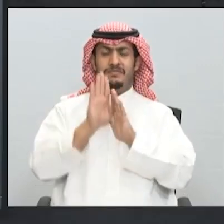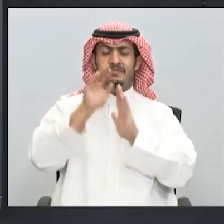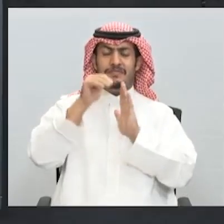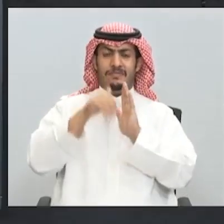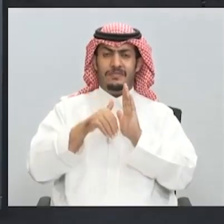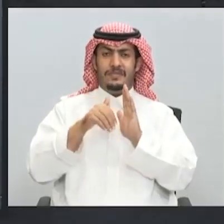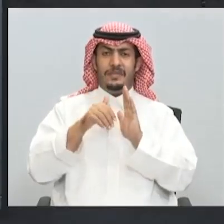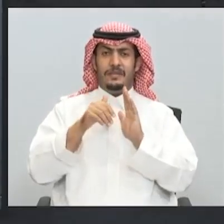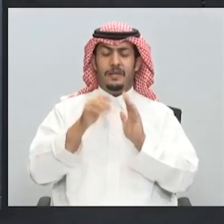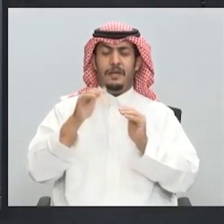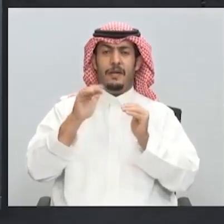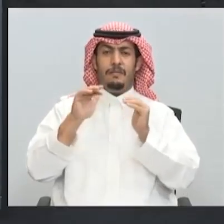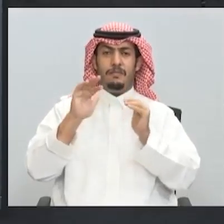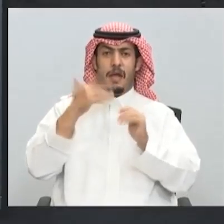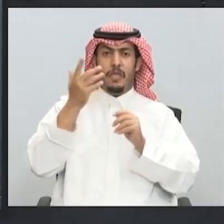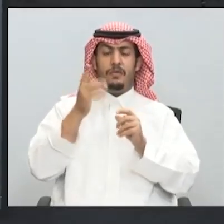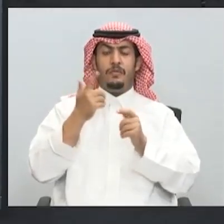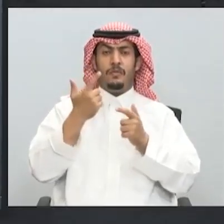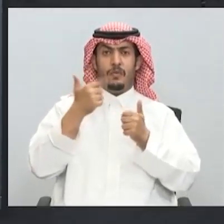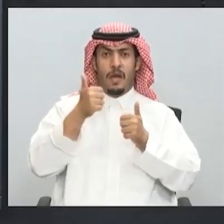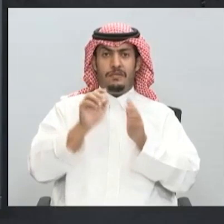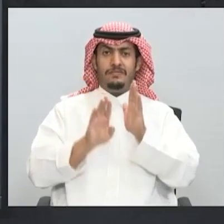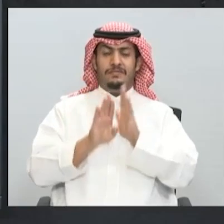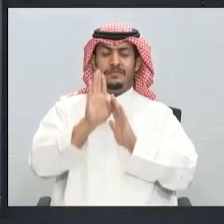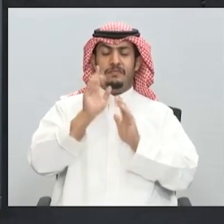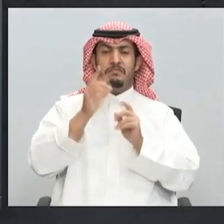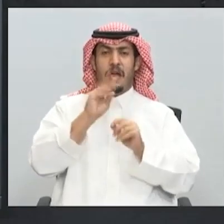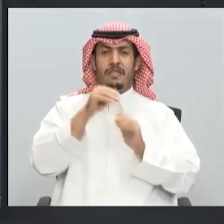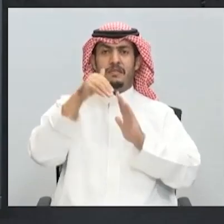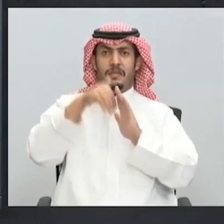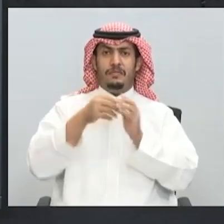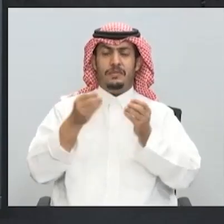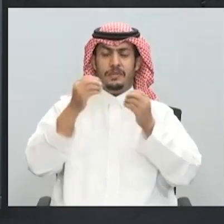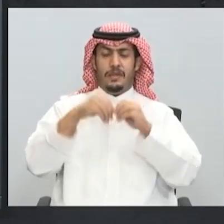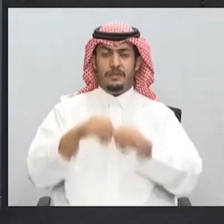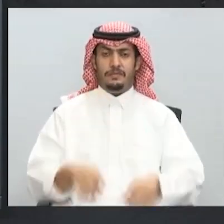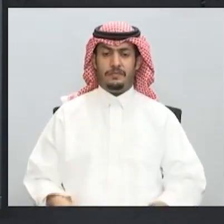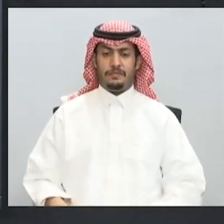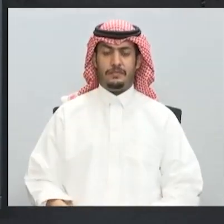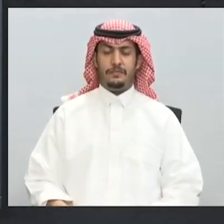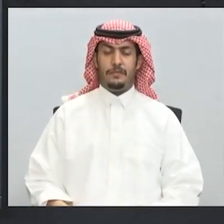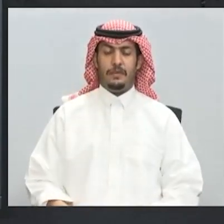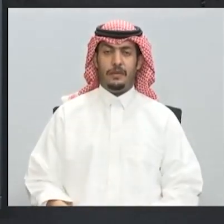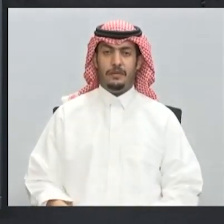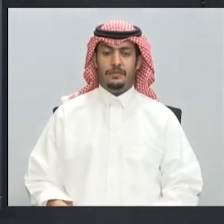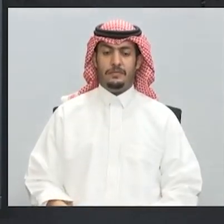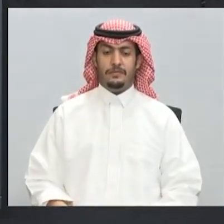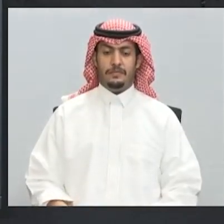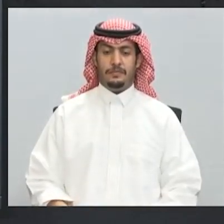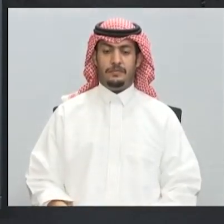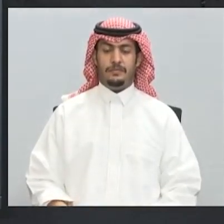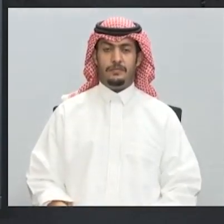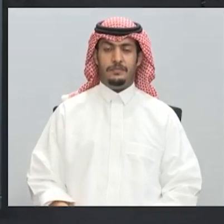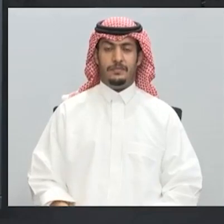وايضا بعد ذلك قد يكون انتعاش وان ذكرنا قد يتاثر بتضخم وايضا ركود